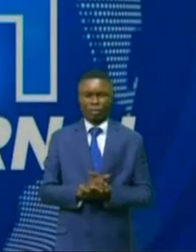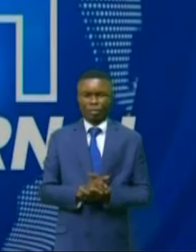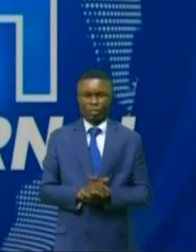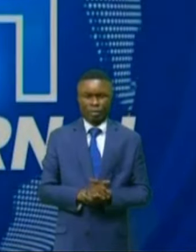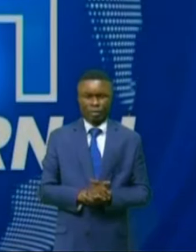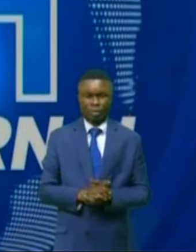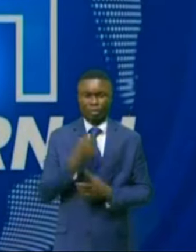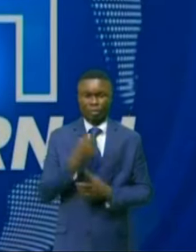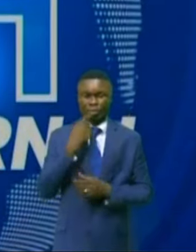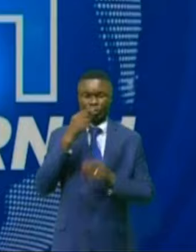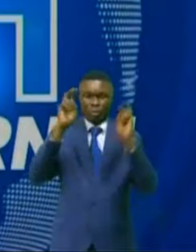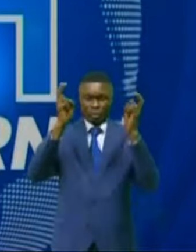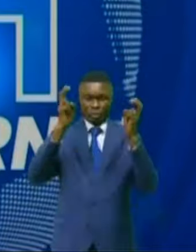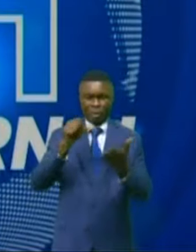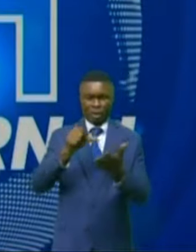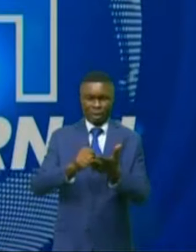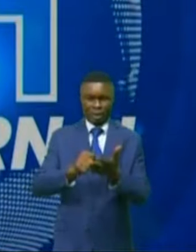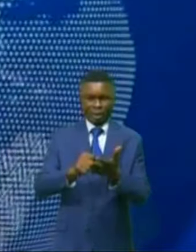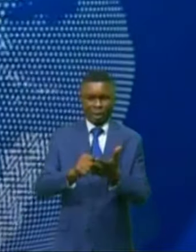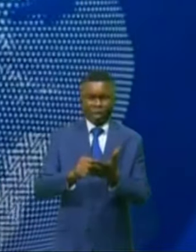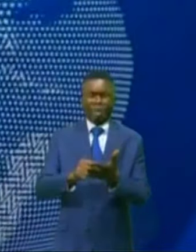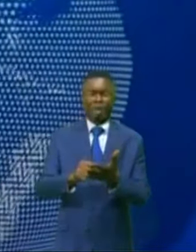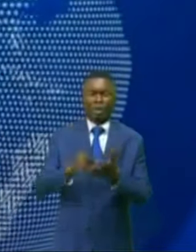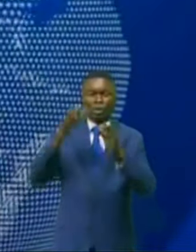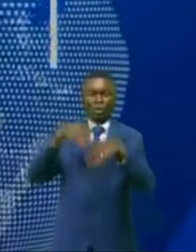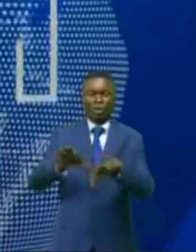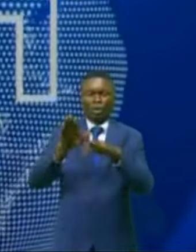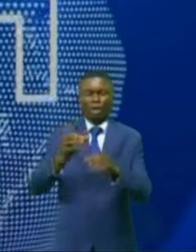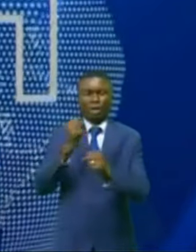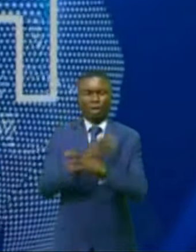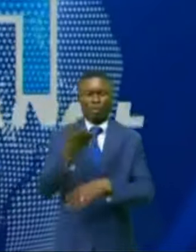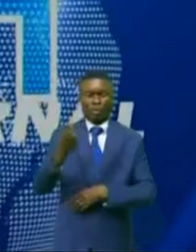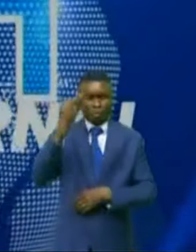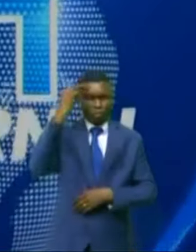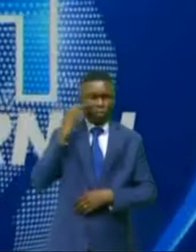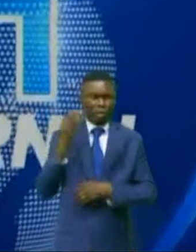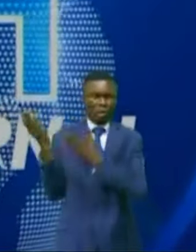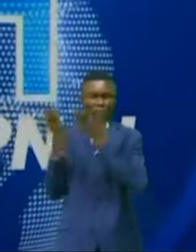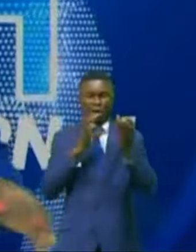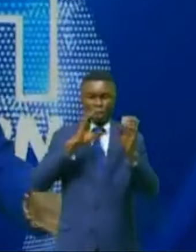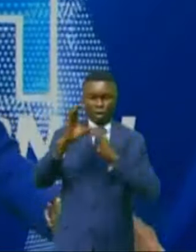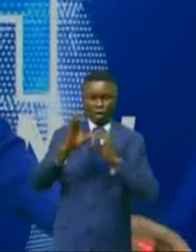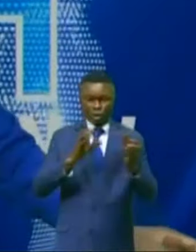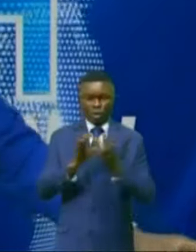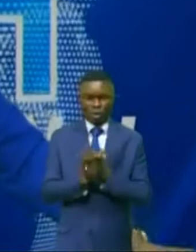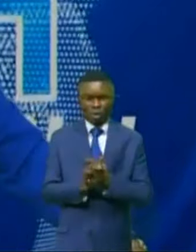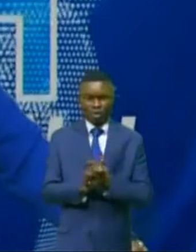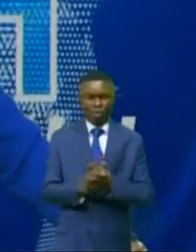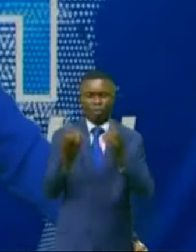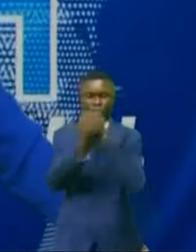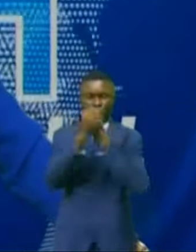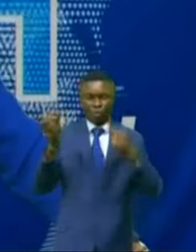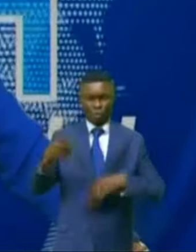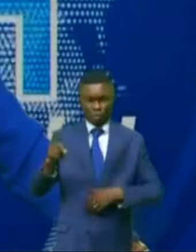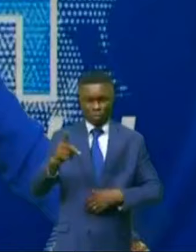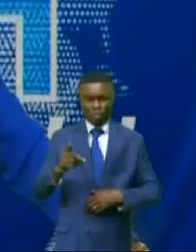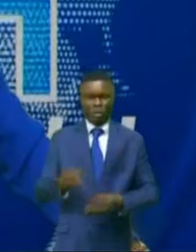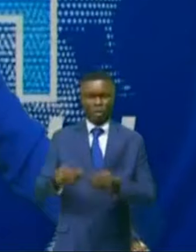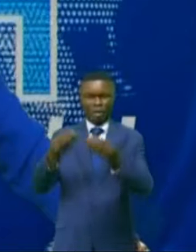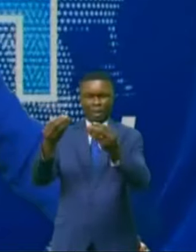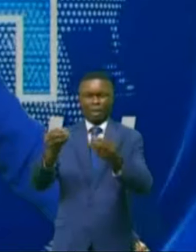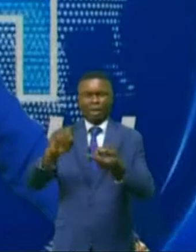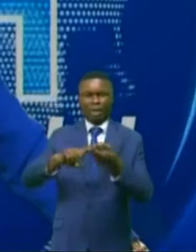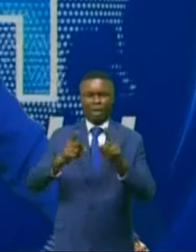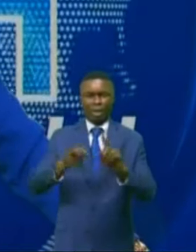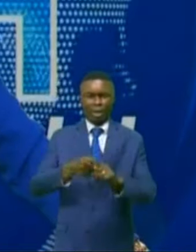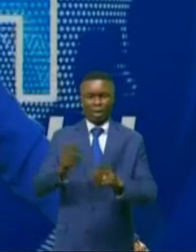Jeudi au sommaire, des lettres de mer enfin disponibles. Le ministre des Transports et Voies de Communication et Désenclavement les a remises à son collègue